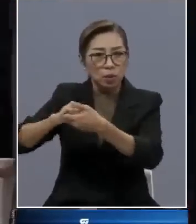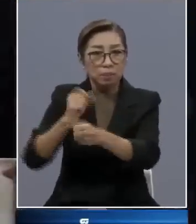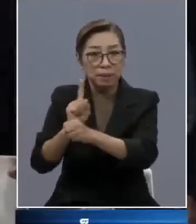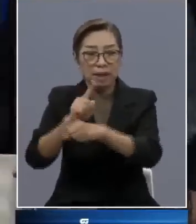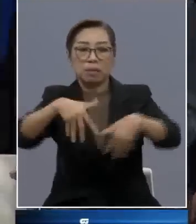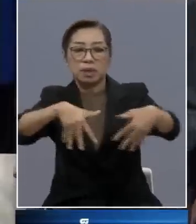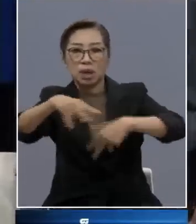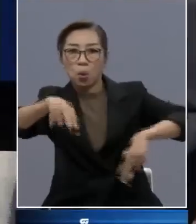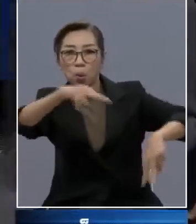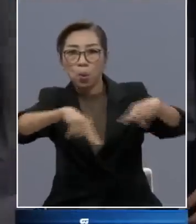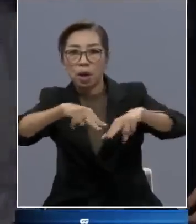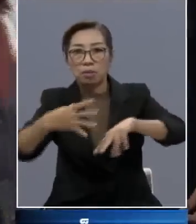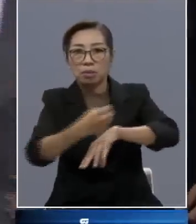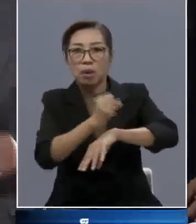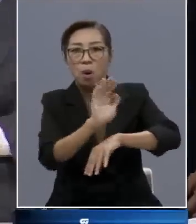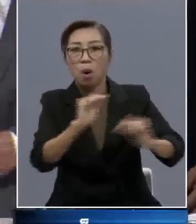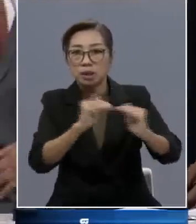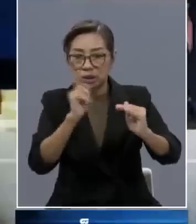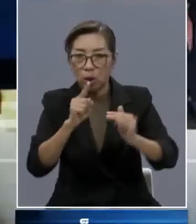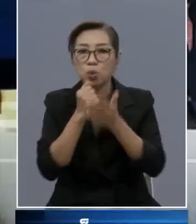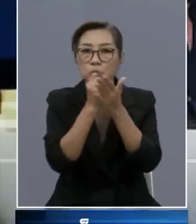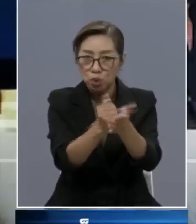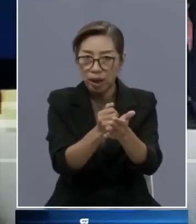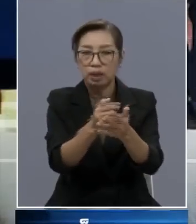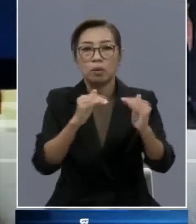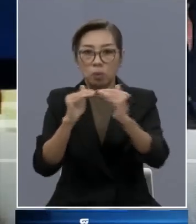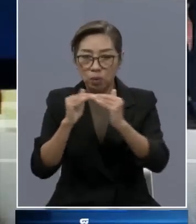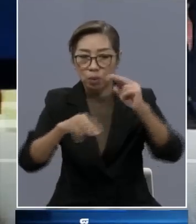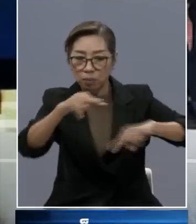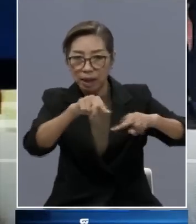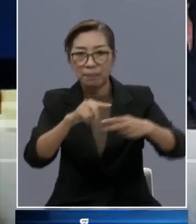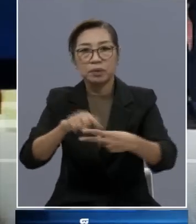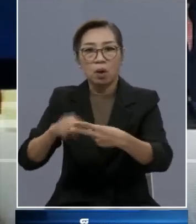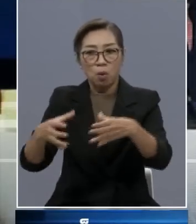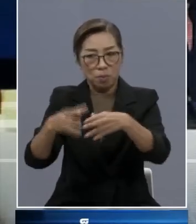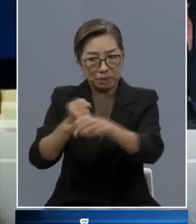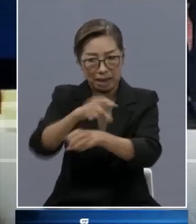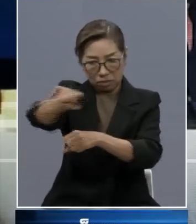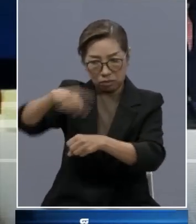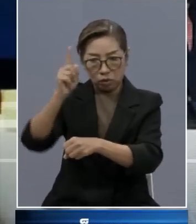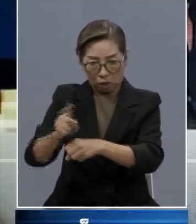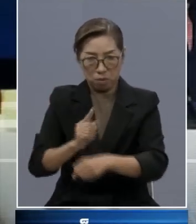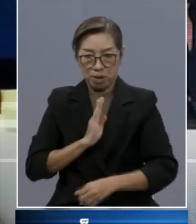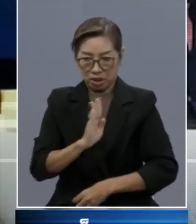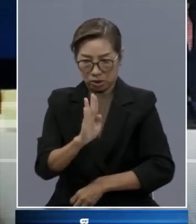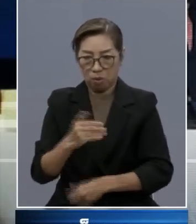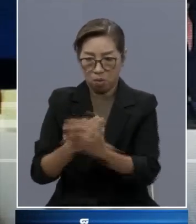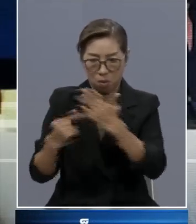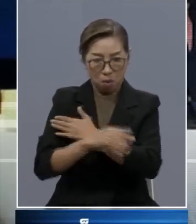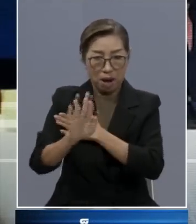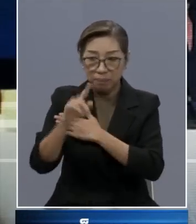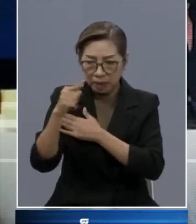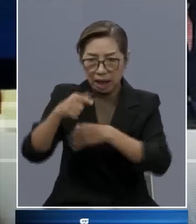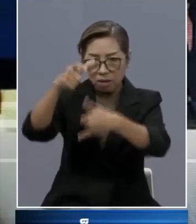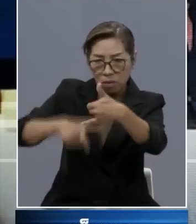มืองสิทธิทางการเมืองของประชาชนทุกคนนะครับมีประเด็นเรื่องของทุกพรรคจะต้องทำงานโดยสุจริตหากมีบุคคลใดในพรรคพฤติกรรม